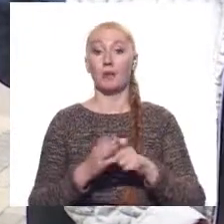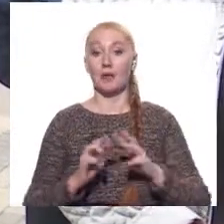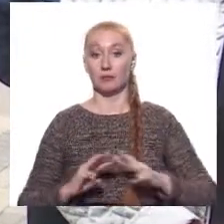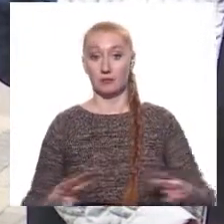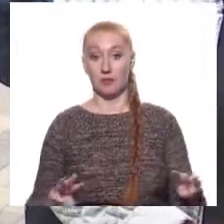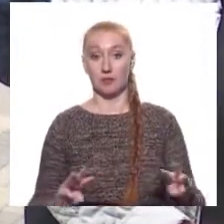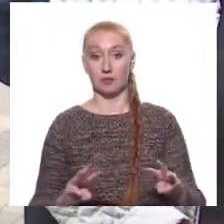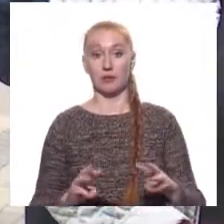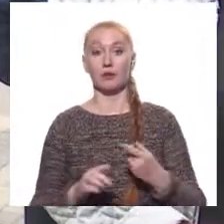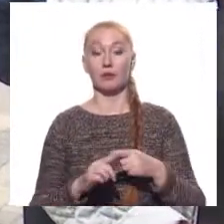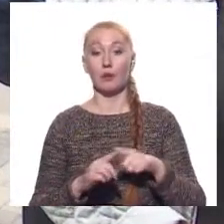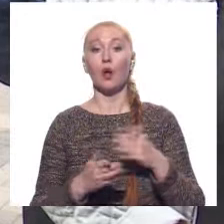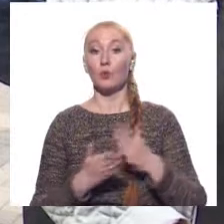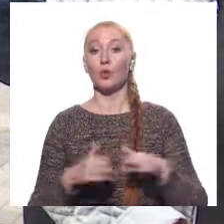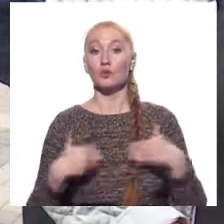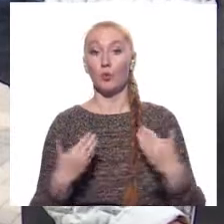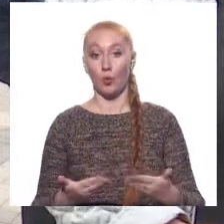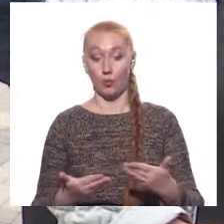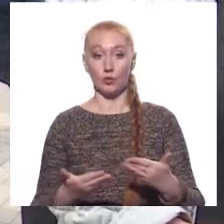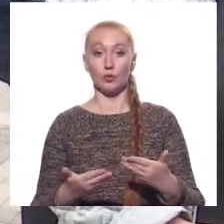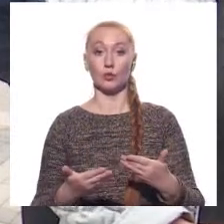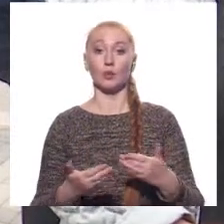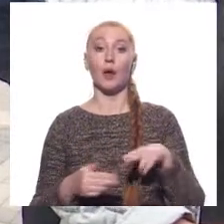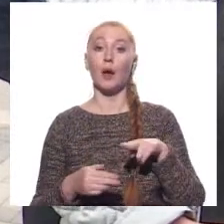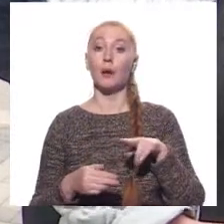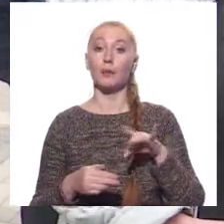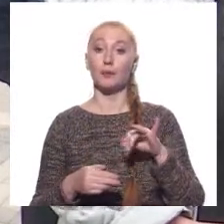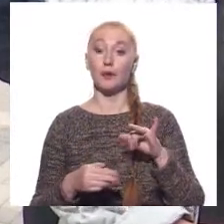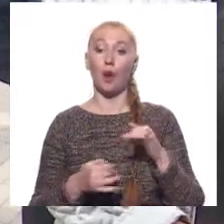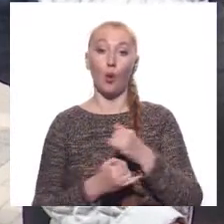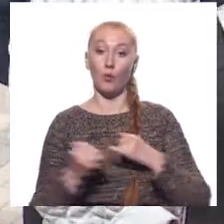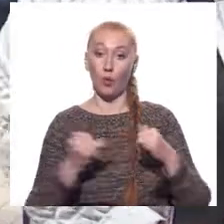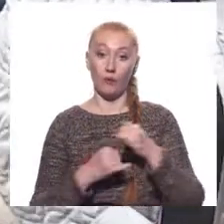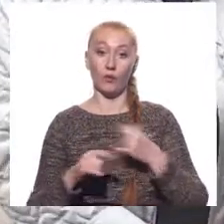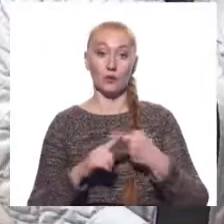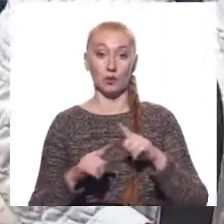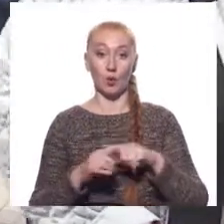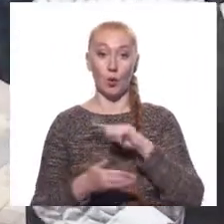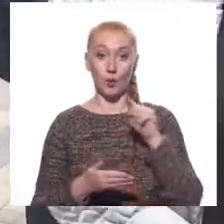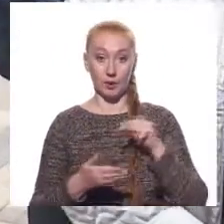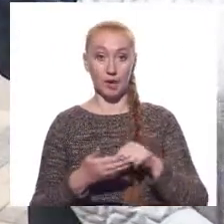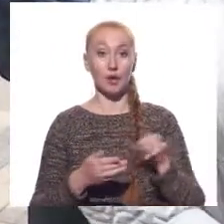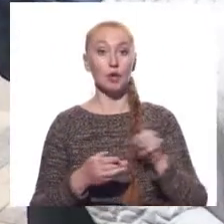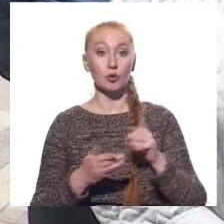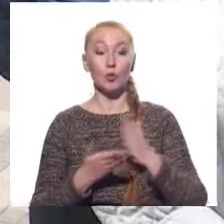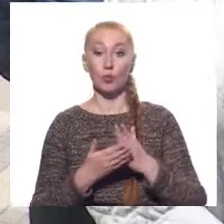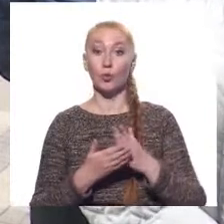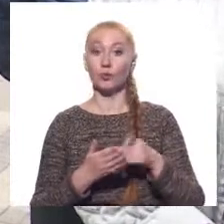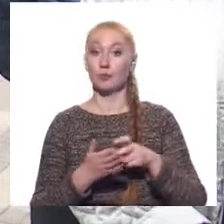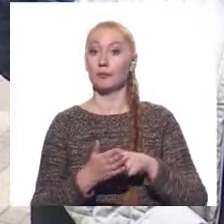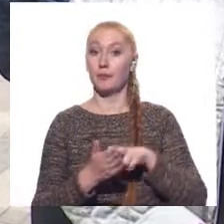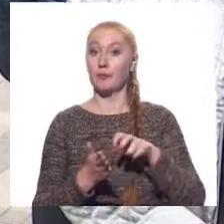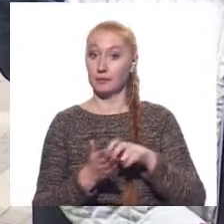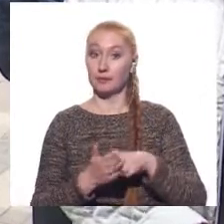І було запропоновано при обговоренні цього питання, що буде спрямовано лист на